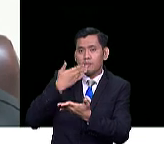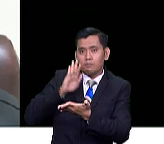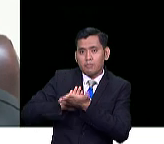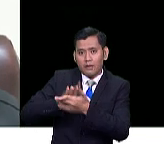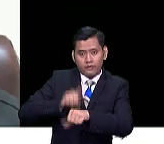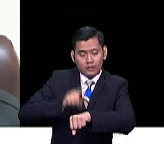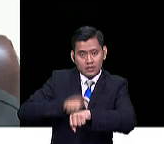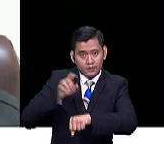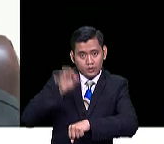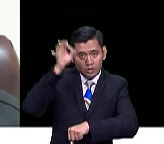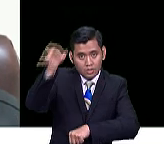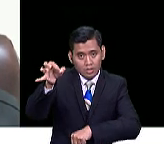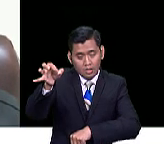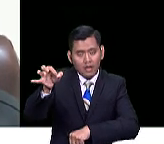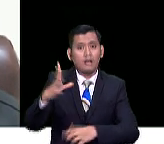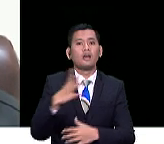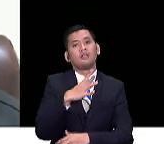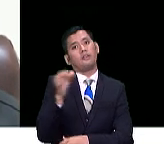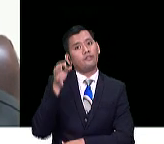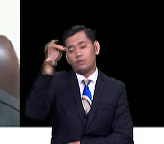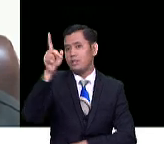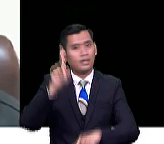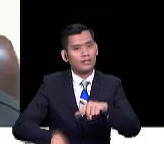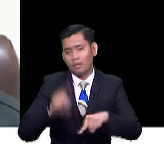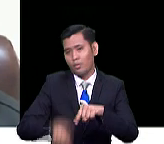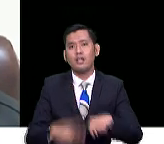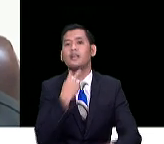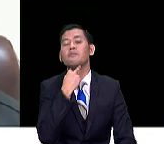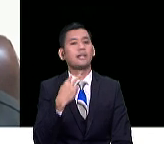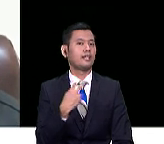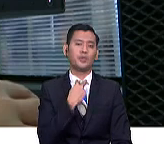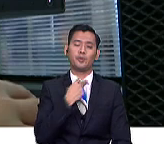sudut kesusahan untuk mengandung dan juga mungkin ketidaksuburan.